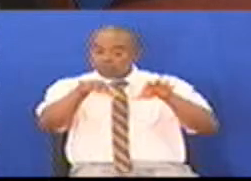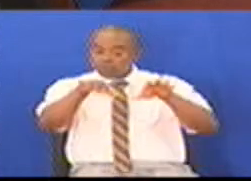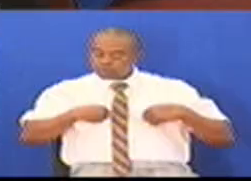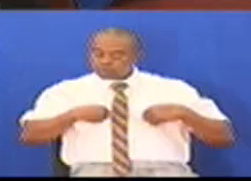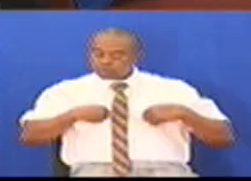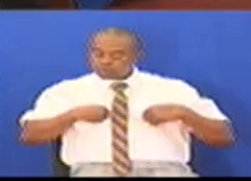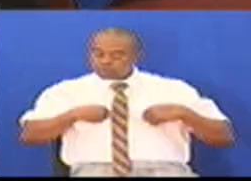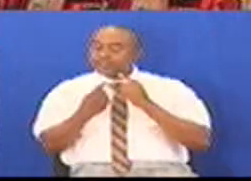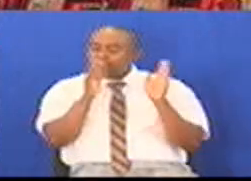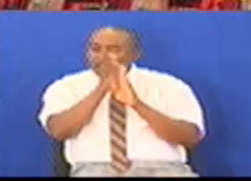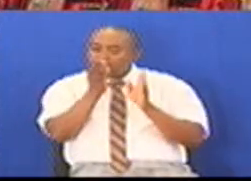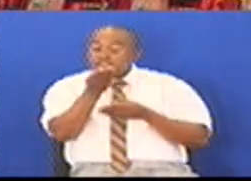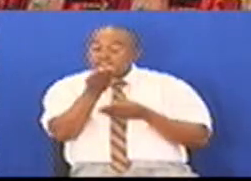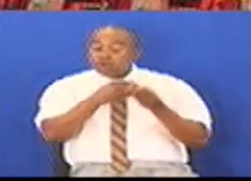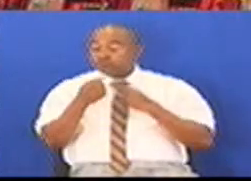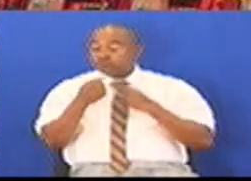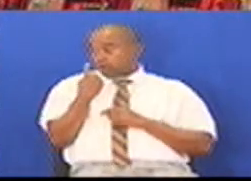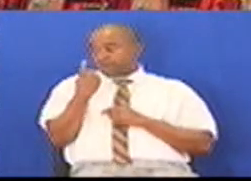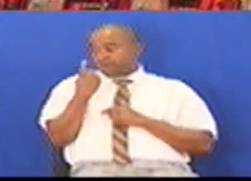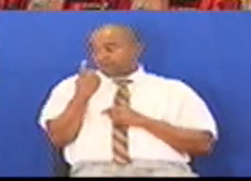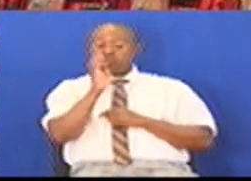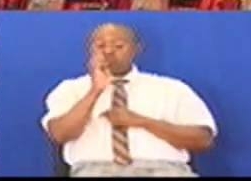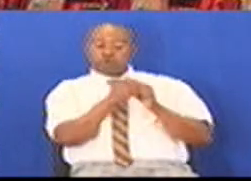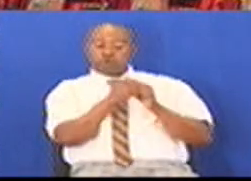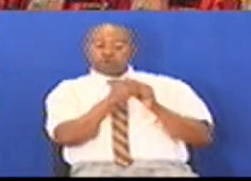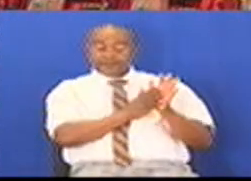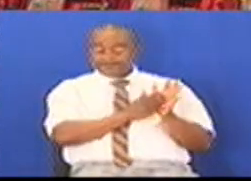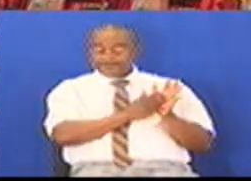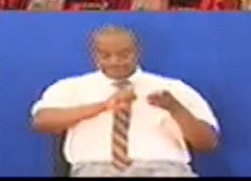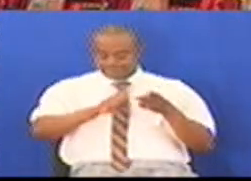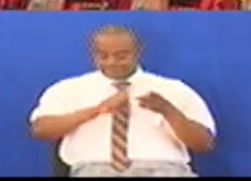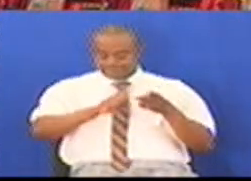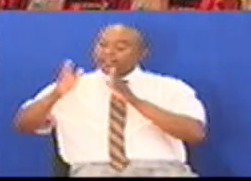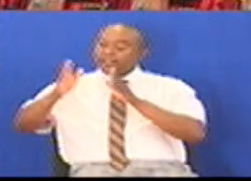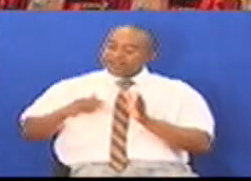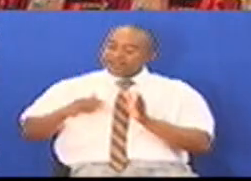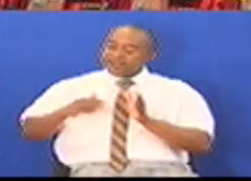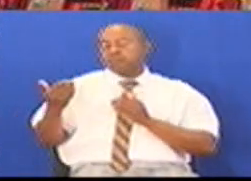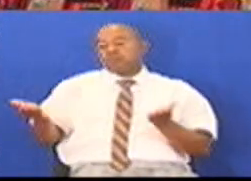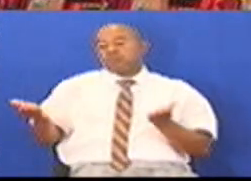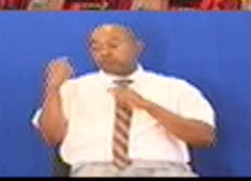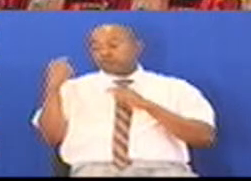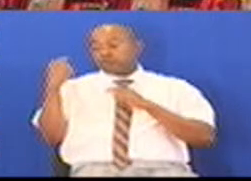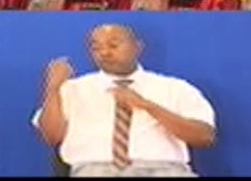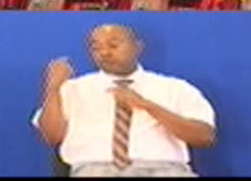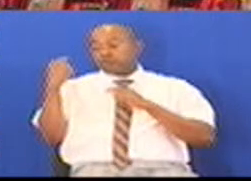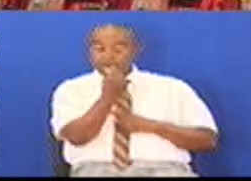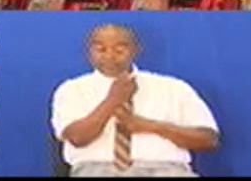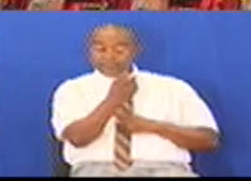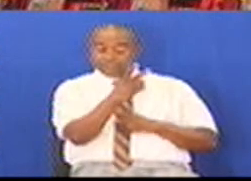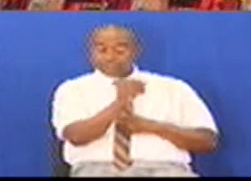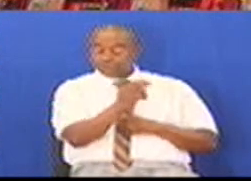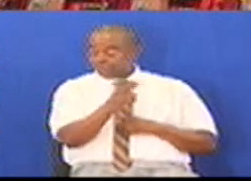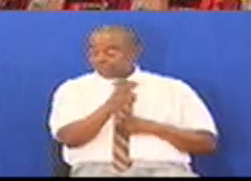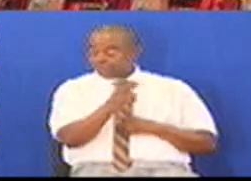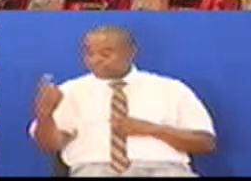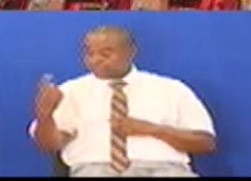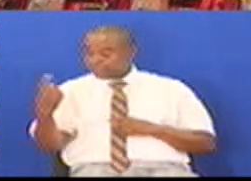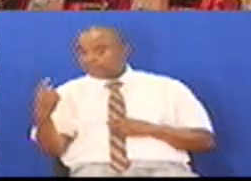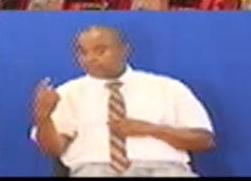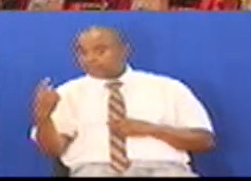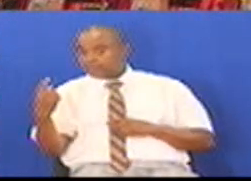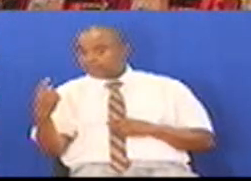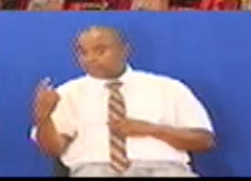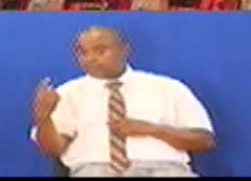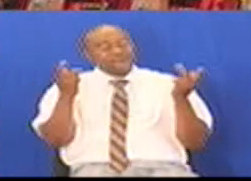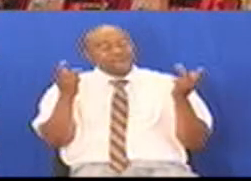wa taifa kwa mwaka 2019 na mpango wa maendeleo wa taifa kwa mwaka wa fedha 2020-2021, na